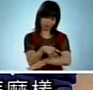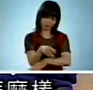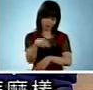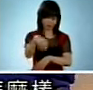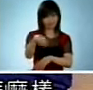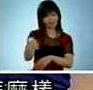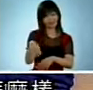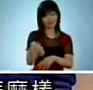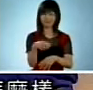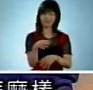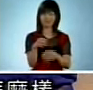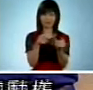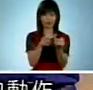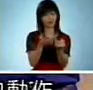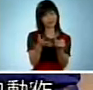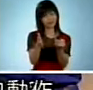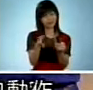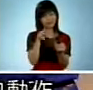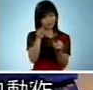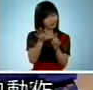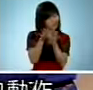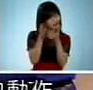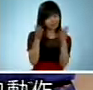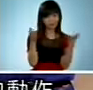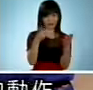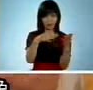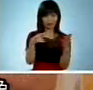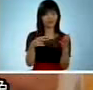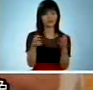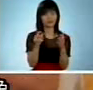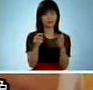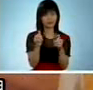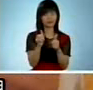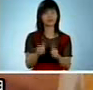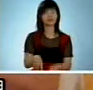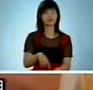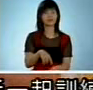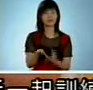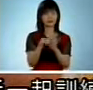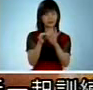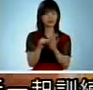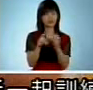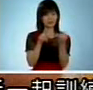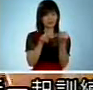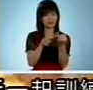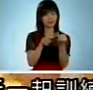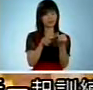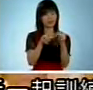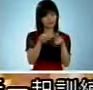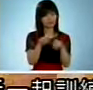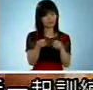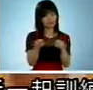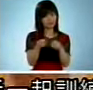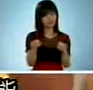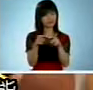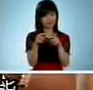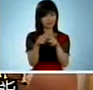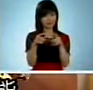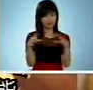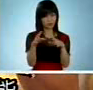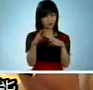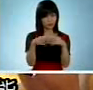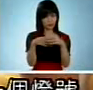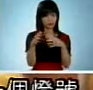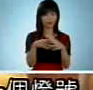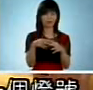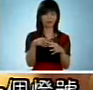么的，那他们是该怎么样看那个开始的动作？ 对，所以像因为我们他是跟着正常选手一起训练、哦、所以不